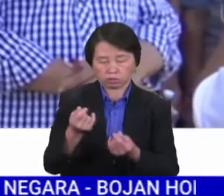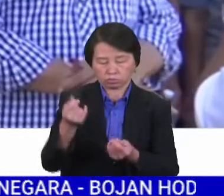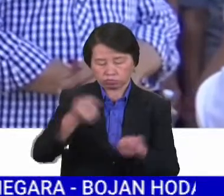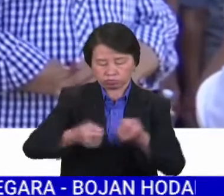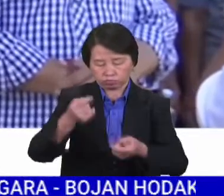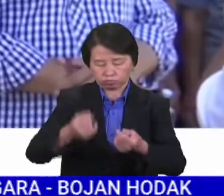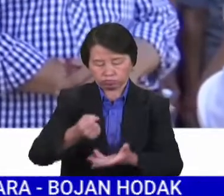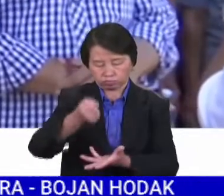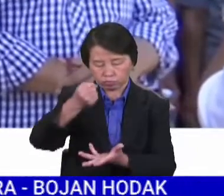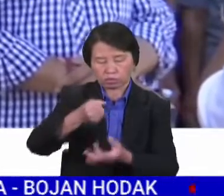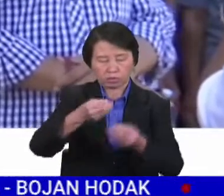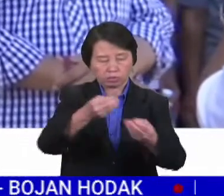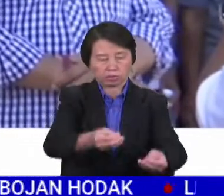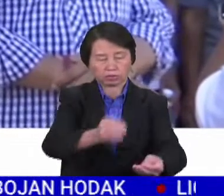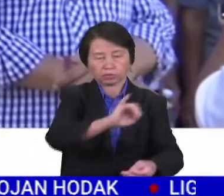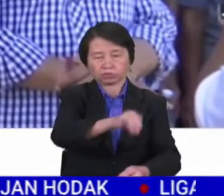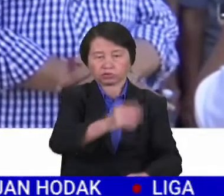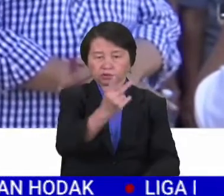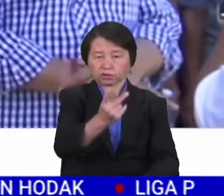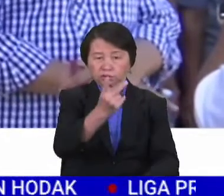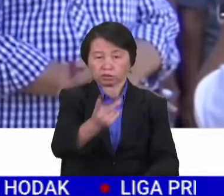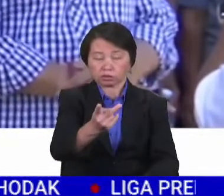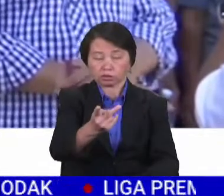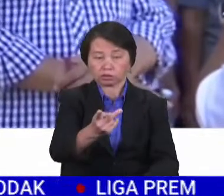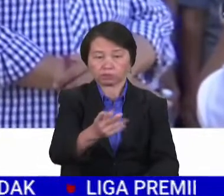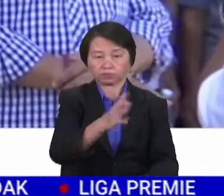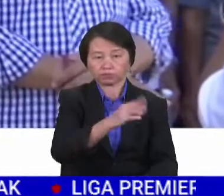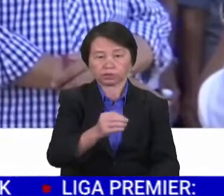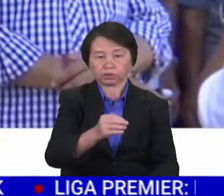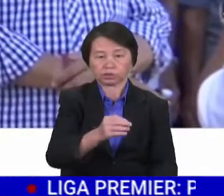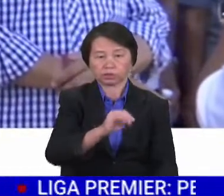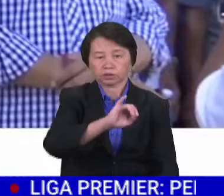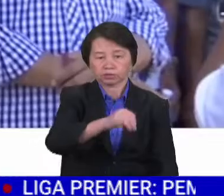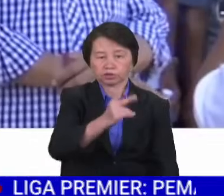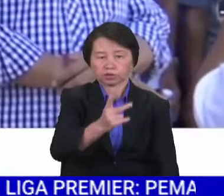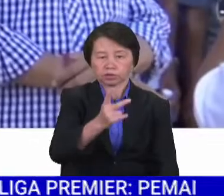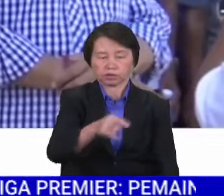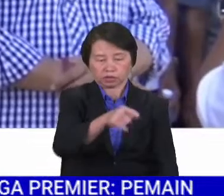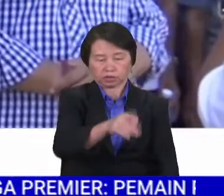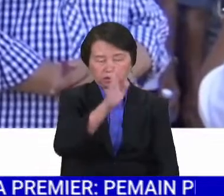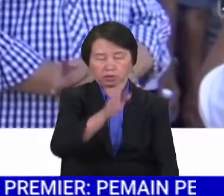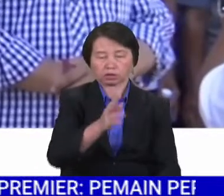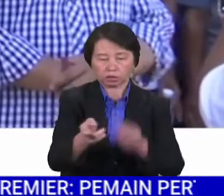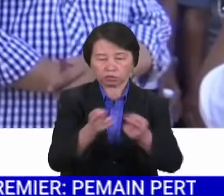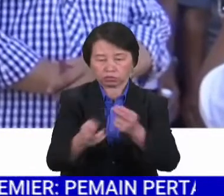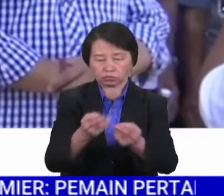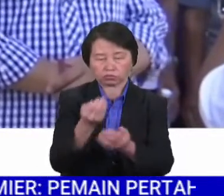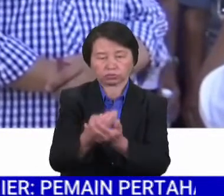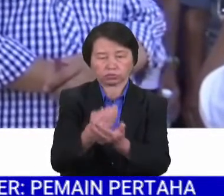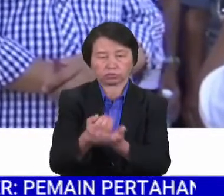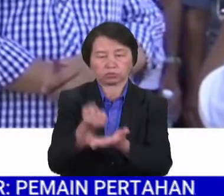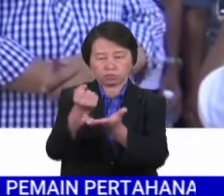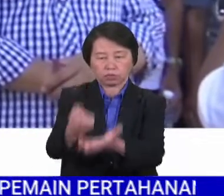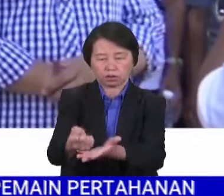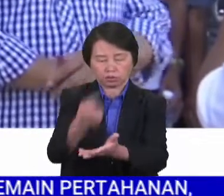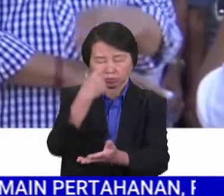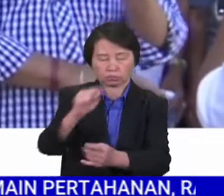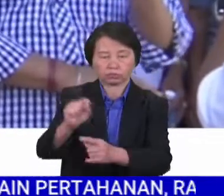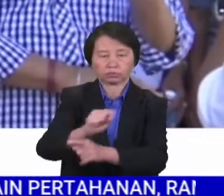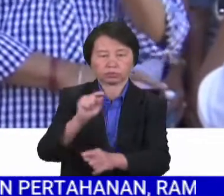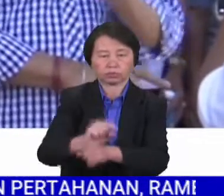Maafkan jacket dana rezeki akan menguruskan bantuan ini untuk